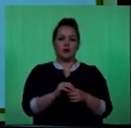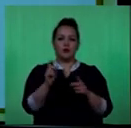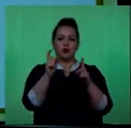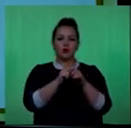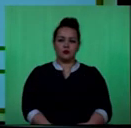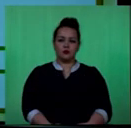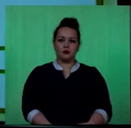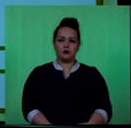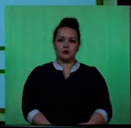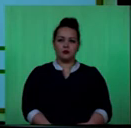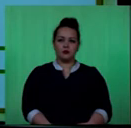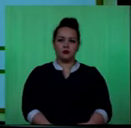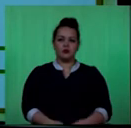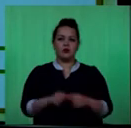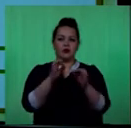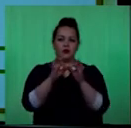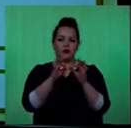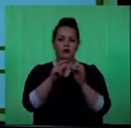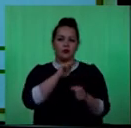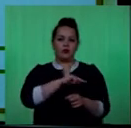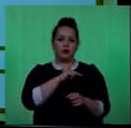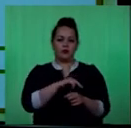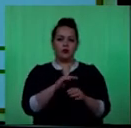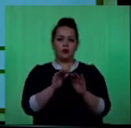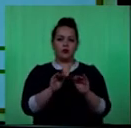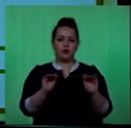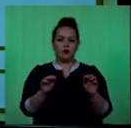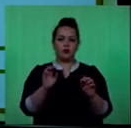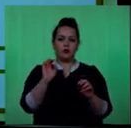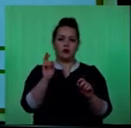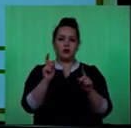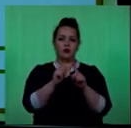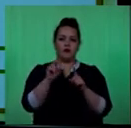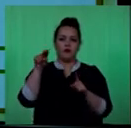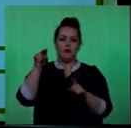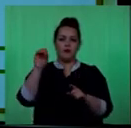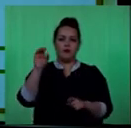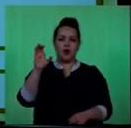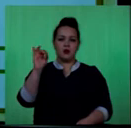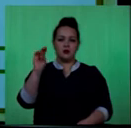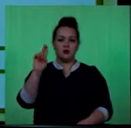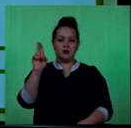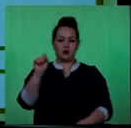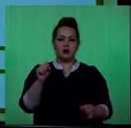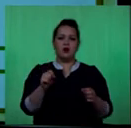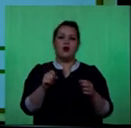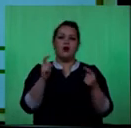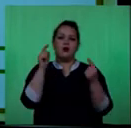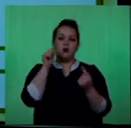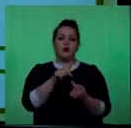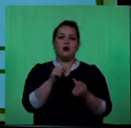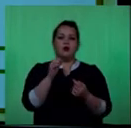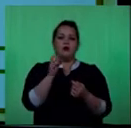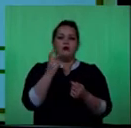песенка так проверим работу ребята к слову песенка подходит вторая схема в которой